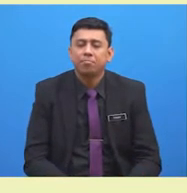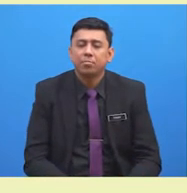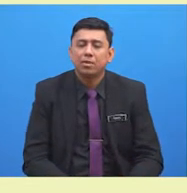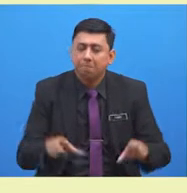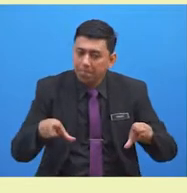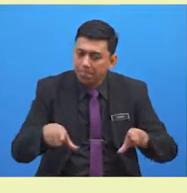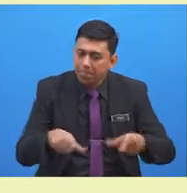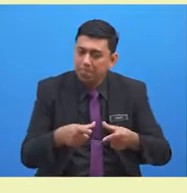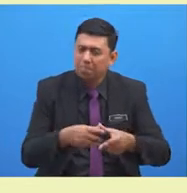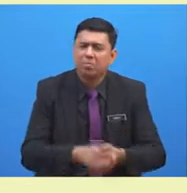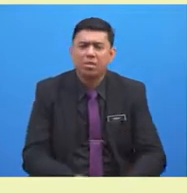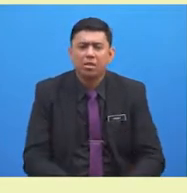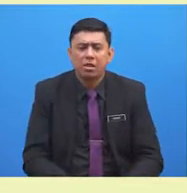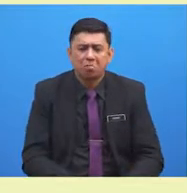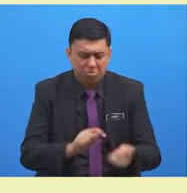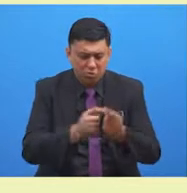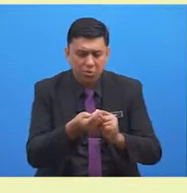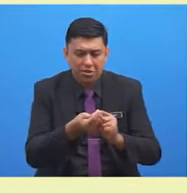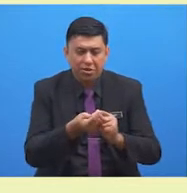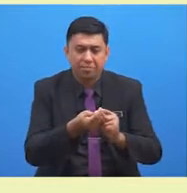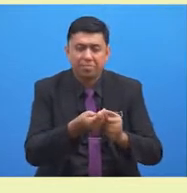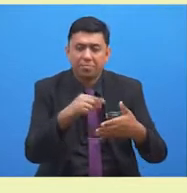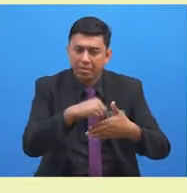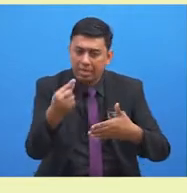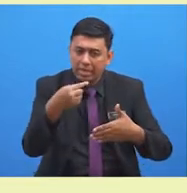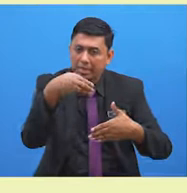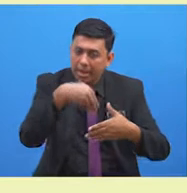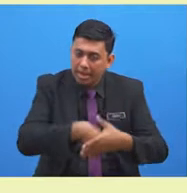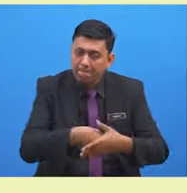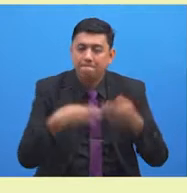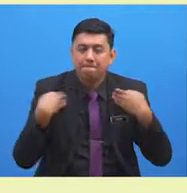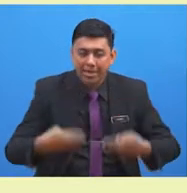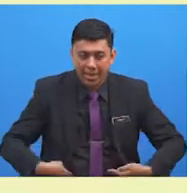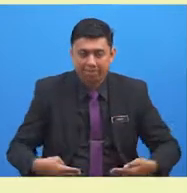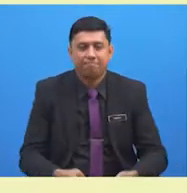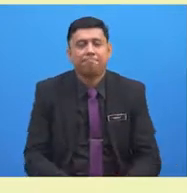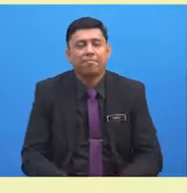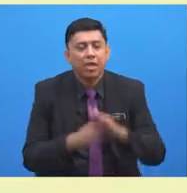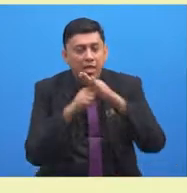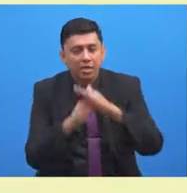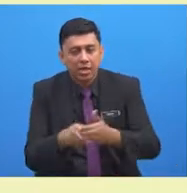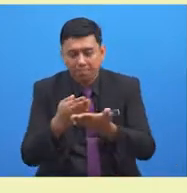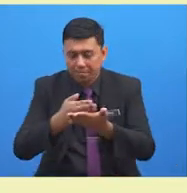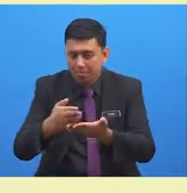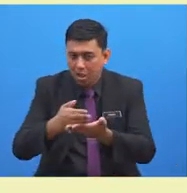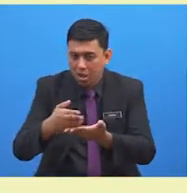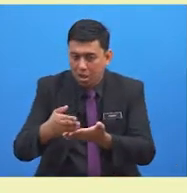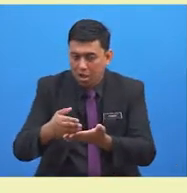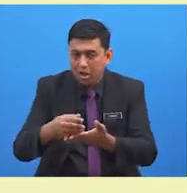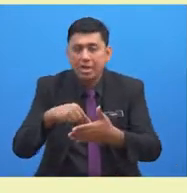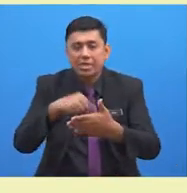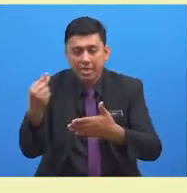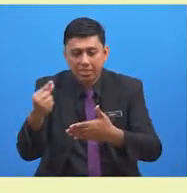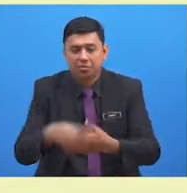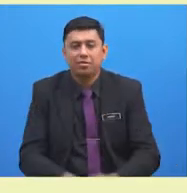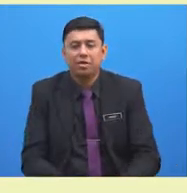Respirasi dalaman melibatkan pertukaran gas di peringkat sel di dalam badan. Tekanan separa oksigen dalam